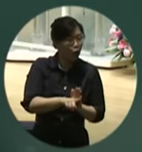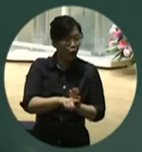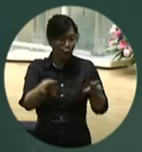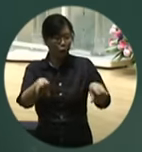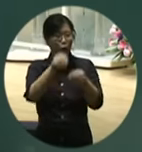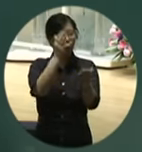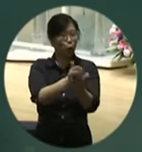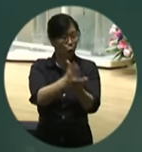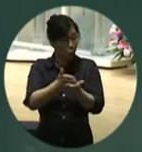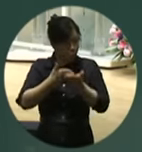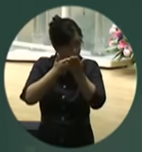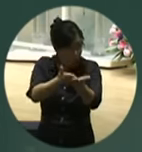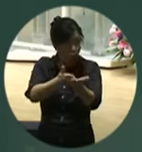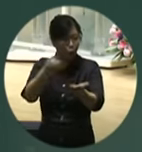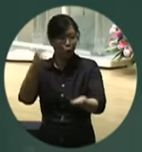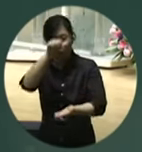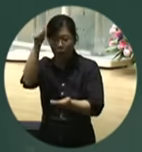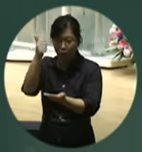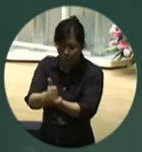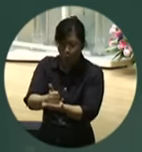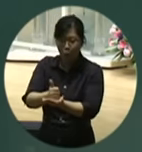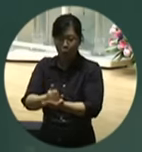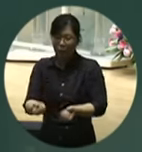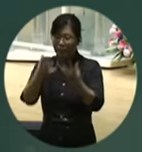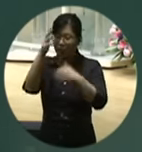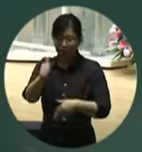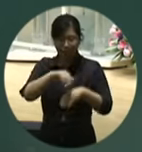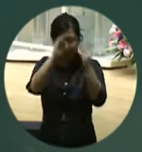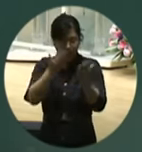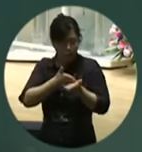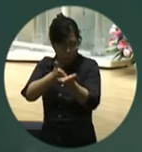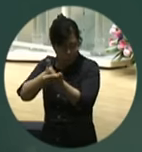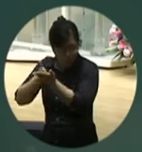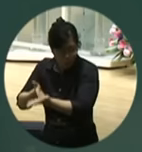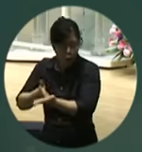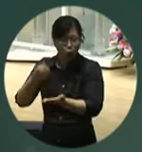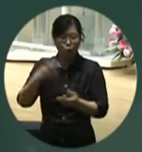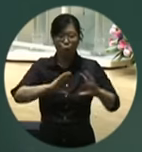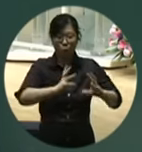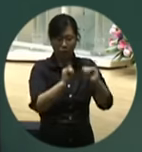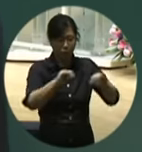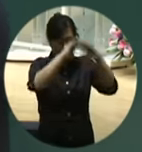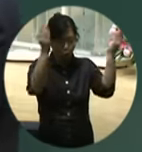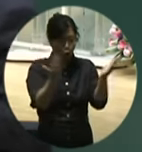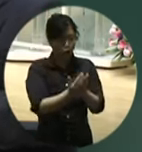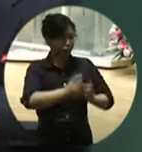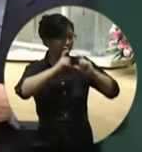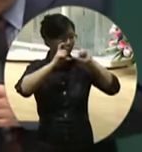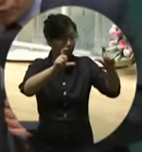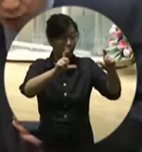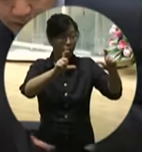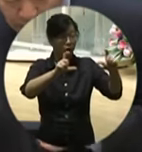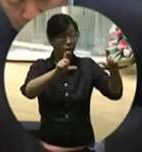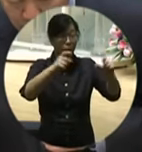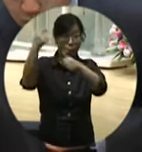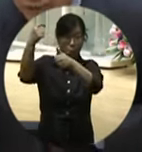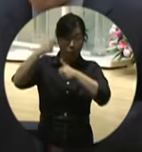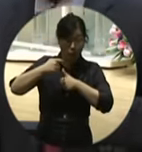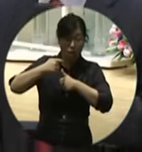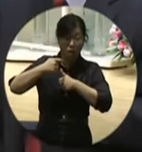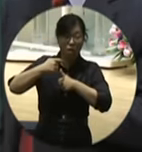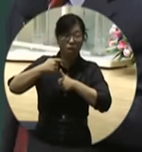priests. 장로에게 얘기해라. Tell the elders. 모든 백성에게 얘기해라. And tell all the people. 이런 중요한 시간표들 한번 잘 보세요.